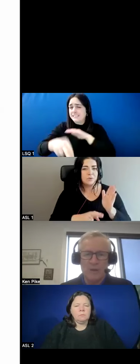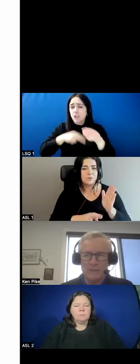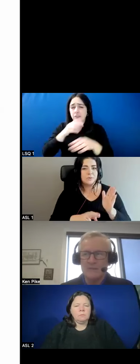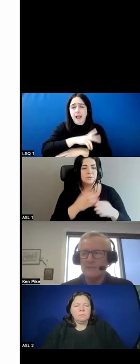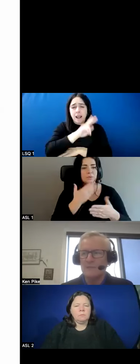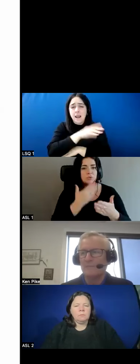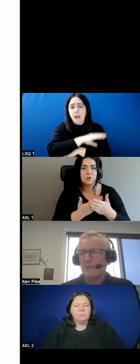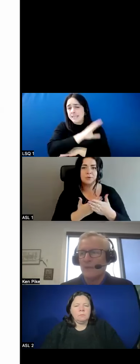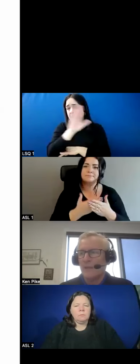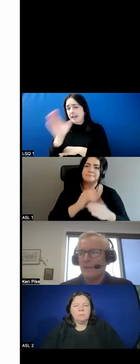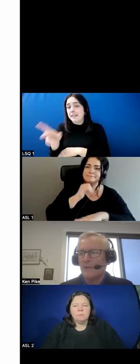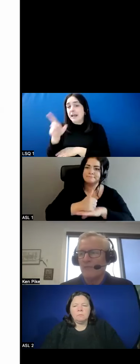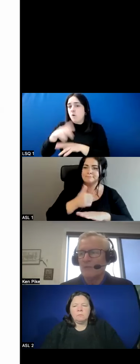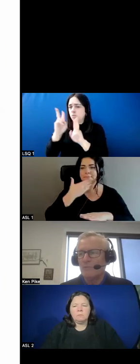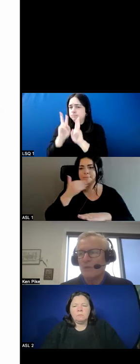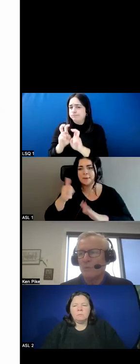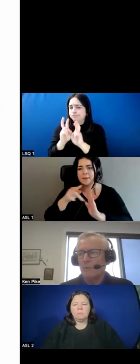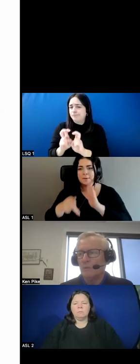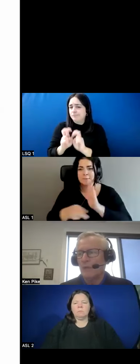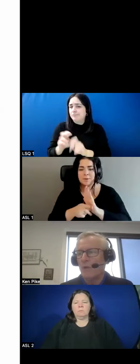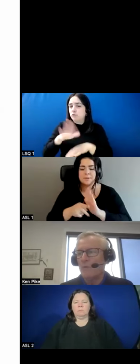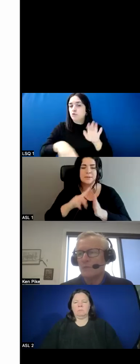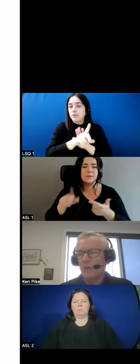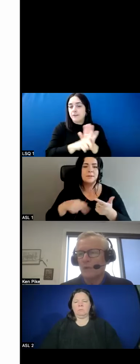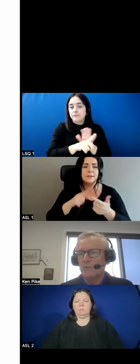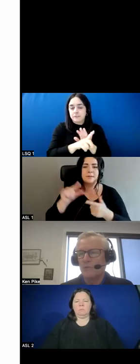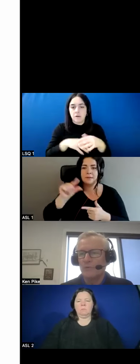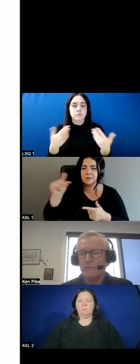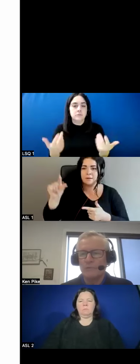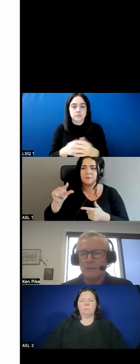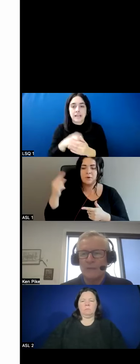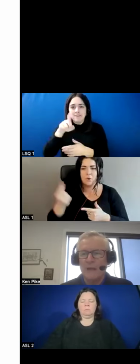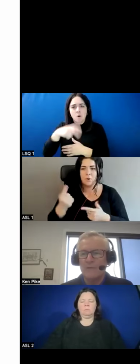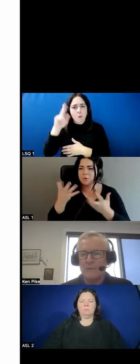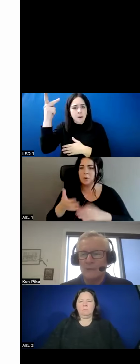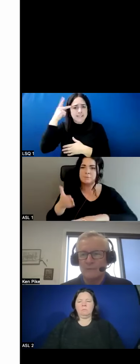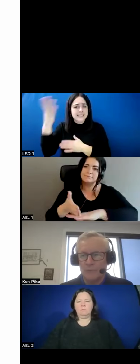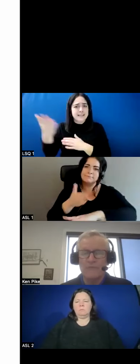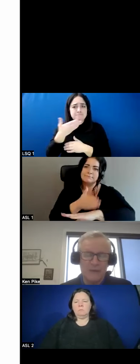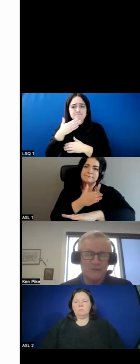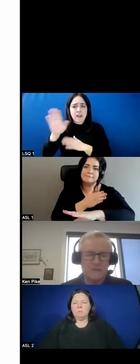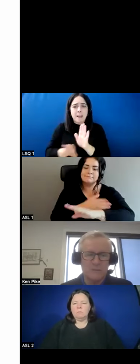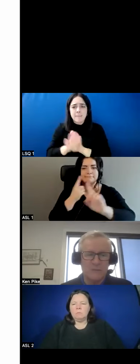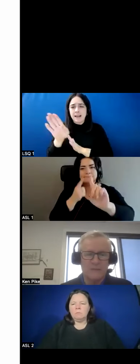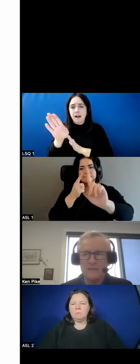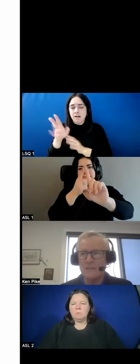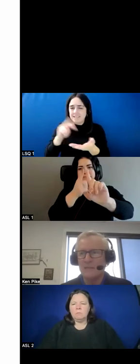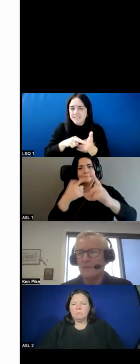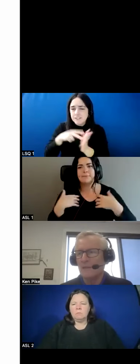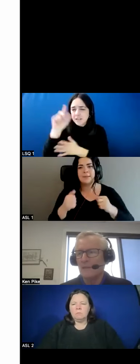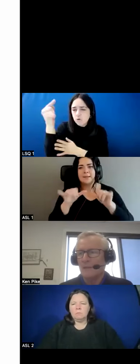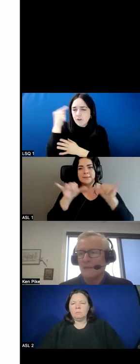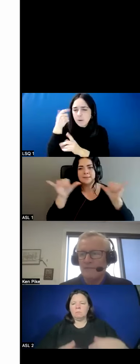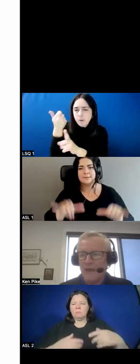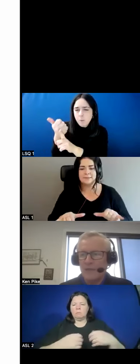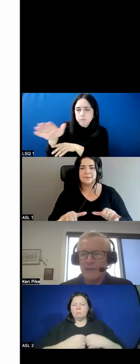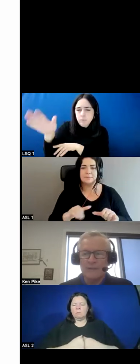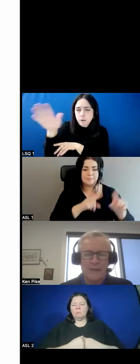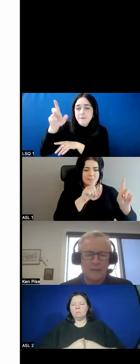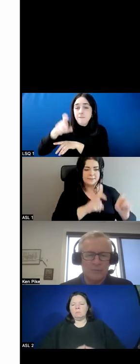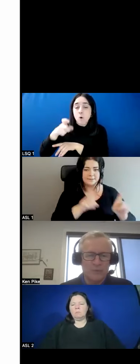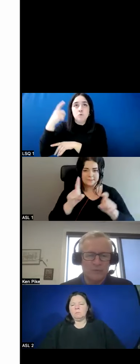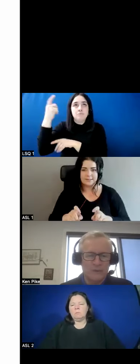Cette recherche devrait contribuer à l'élaboration de meilleures politiques. Et les gouvernements devraient toujours s'efforcer d'améliorer le système de